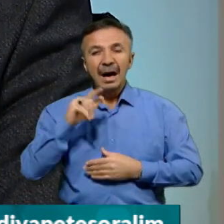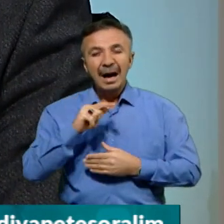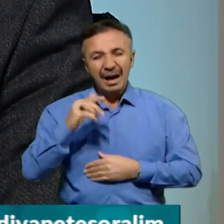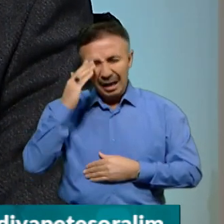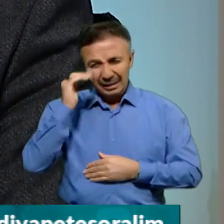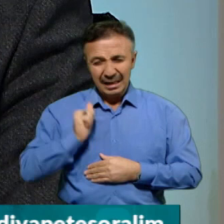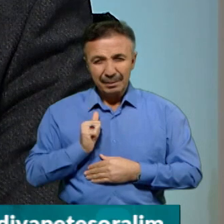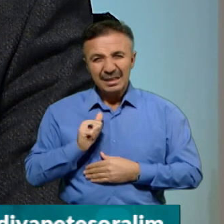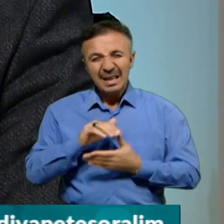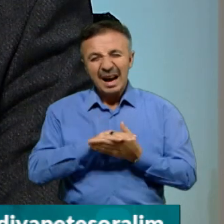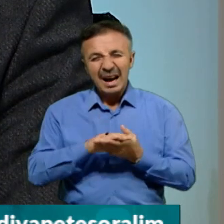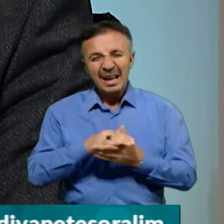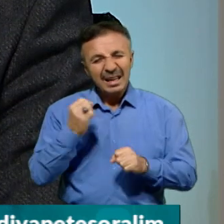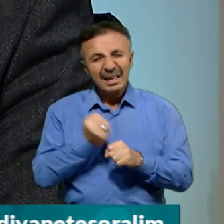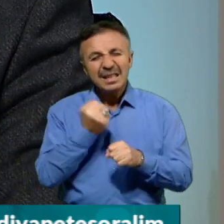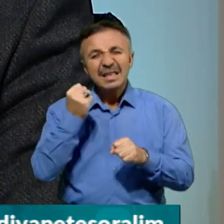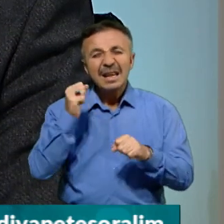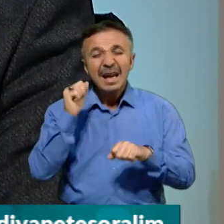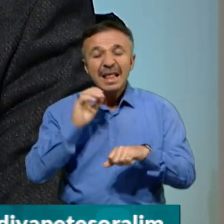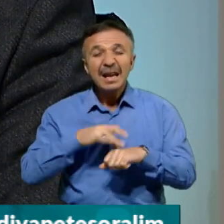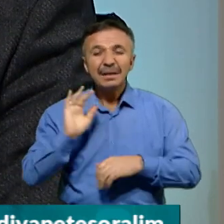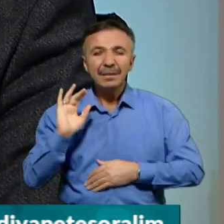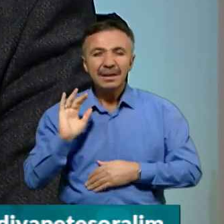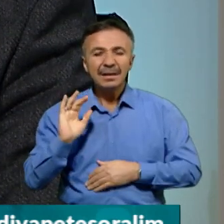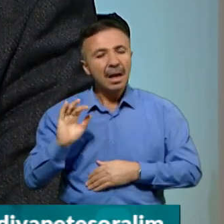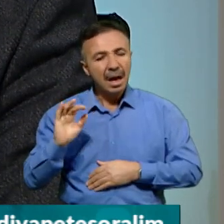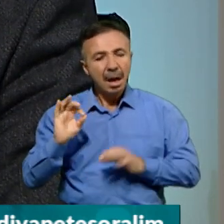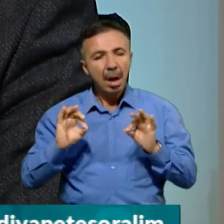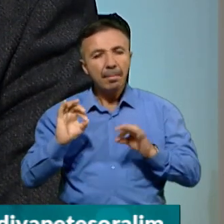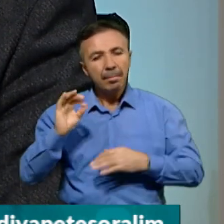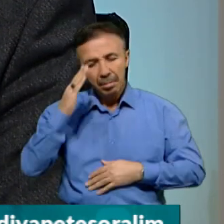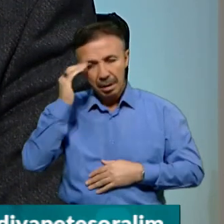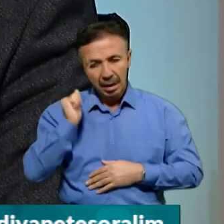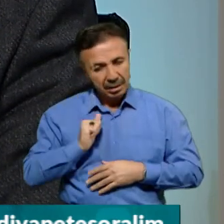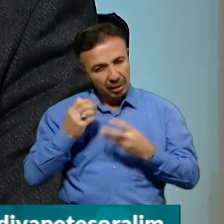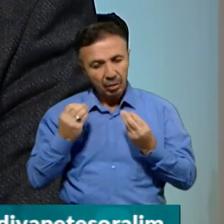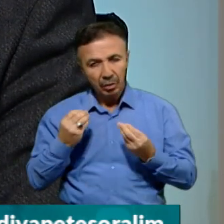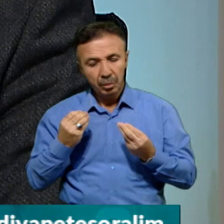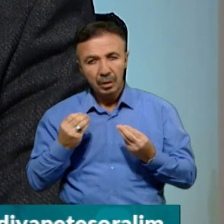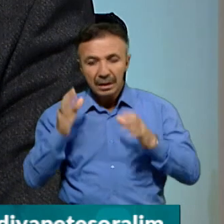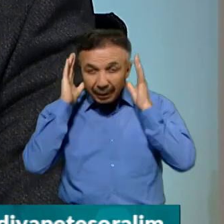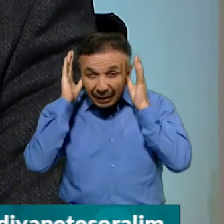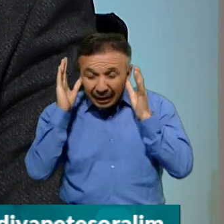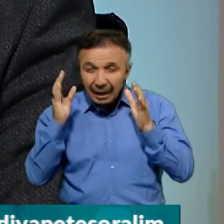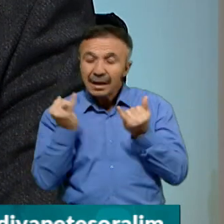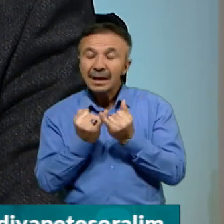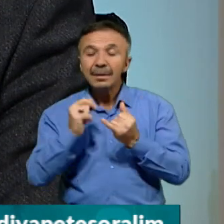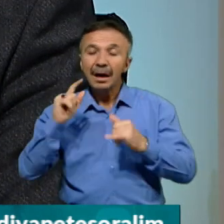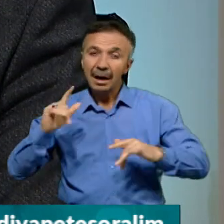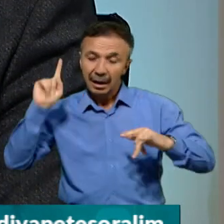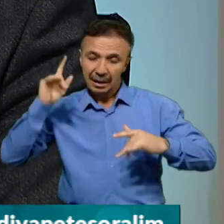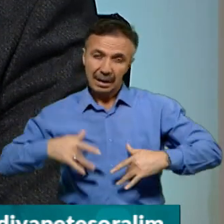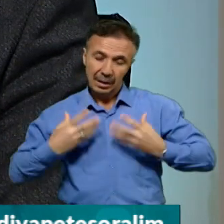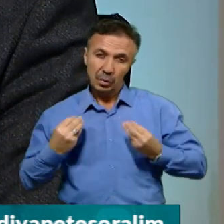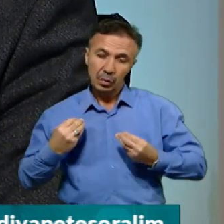Hele ki hem asker olup hemde namazını kılan kardeşlerimizden Yüce Rabbime binlerce defa razı olsun amin intikal